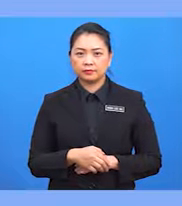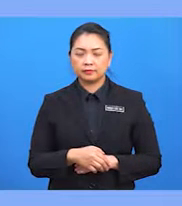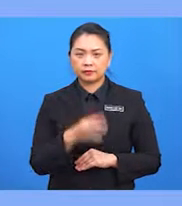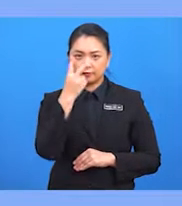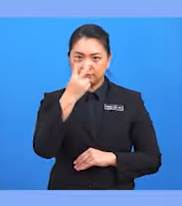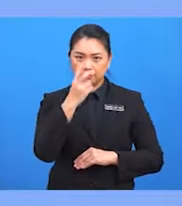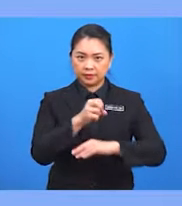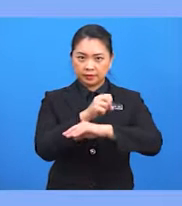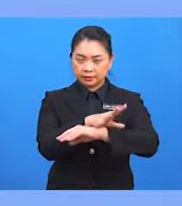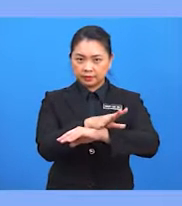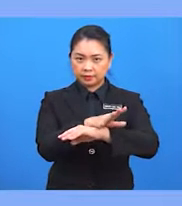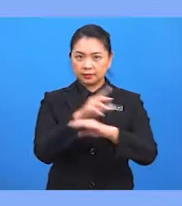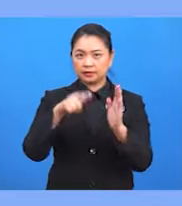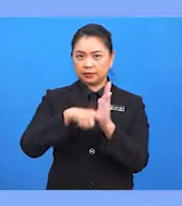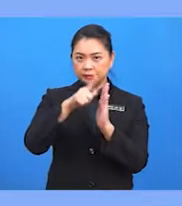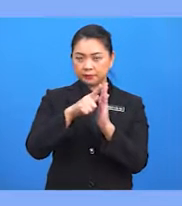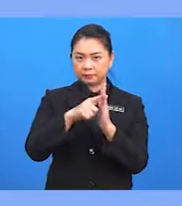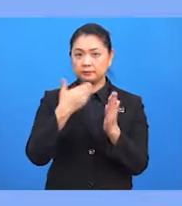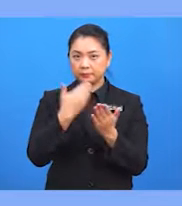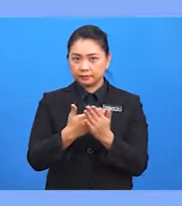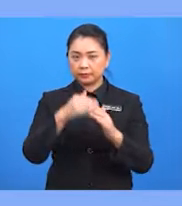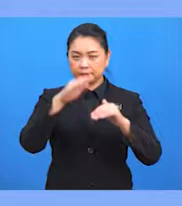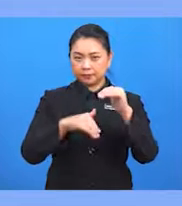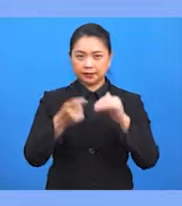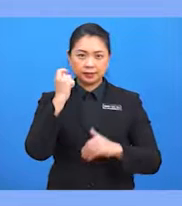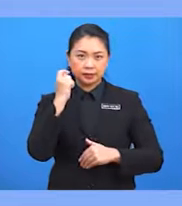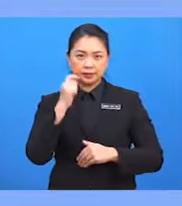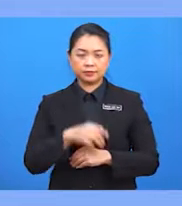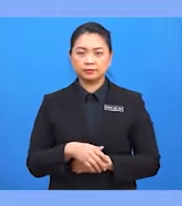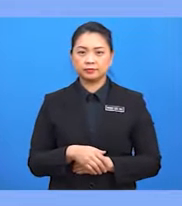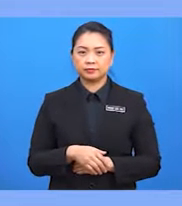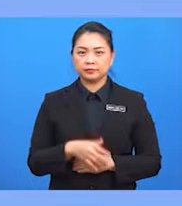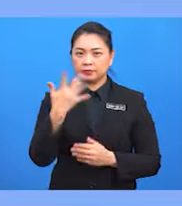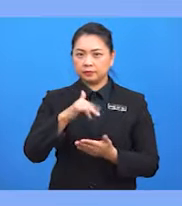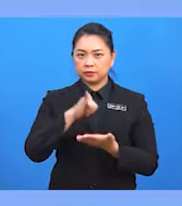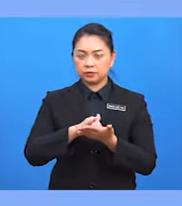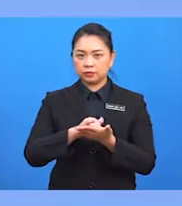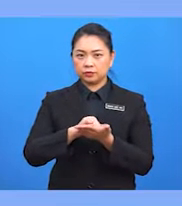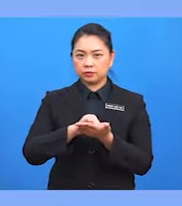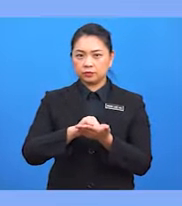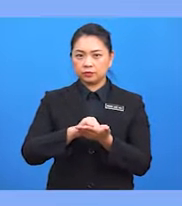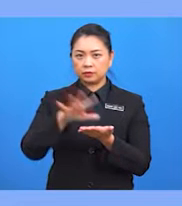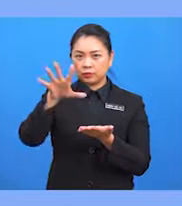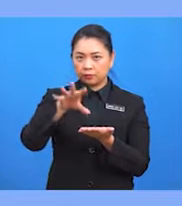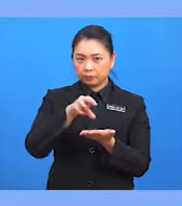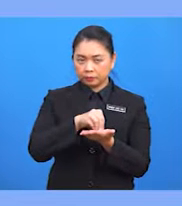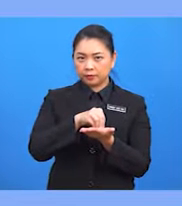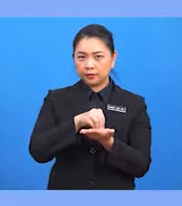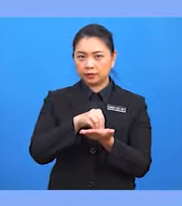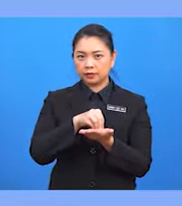Nampak kesannya lebih nyata daripada sebelum ini. Kemudian, kopikan layer tersebut.